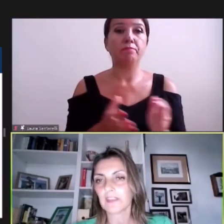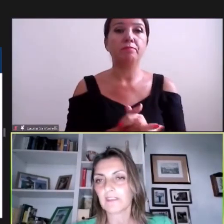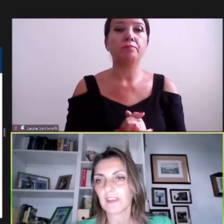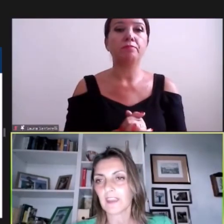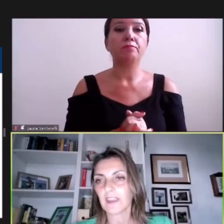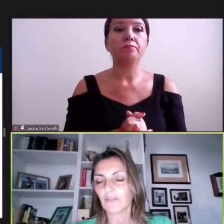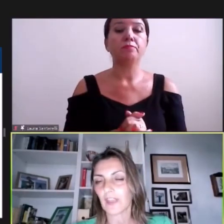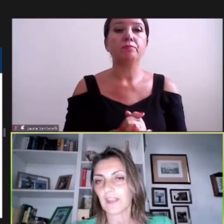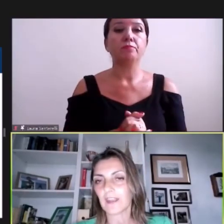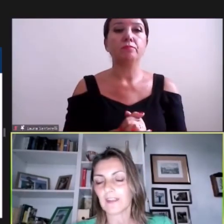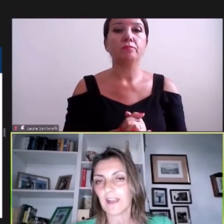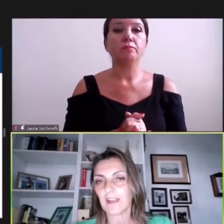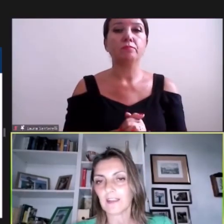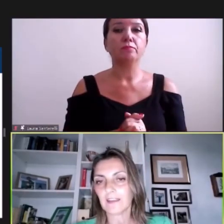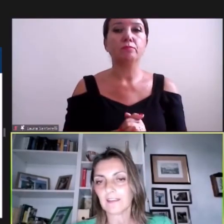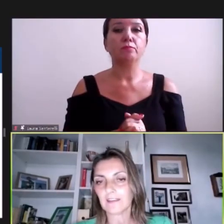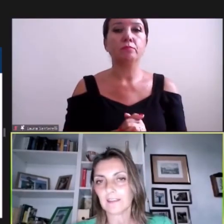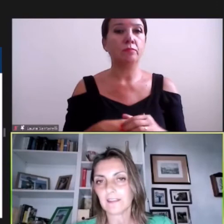devo mettere, cioè